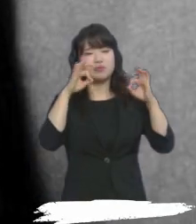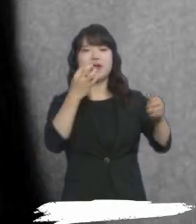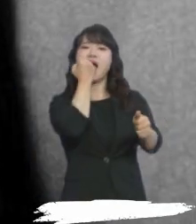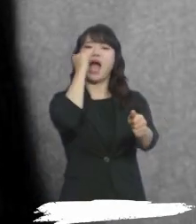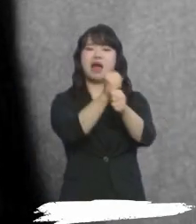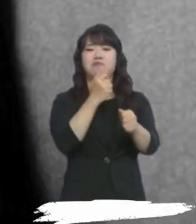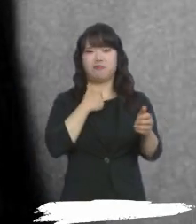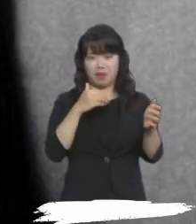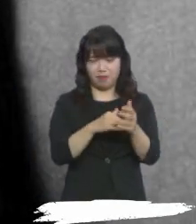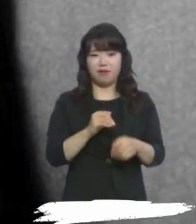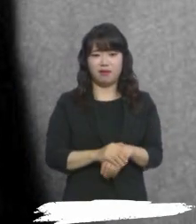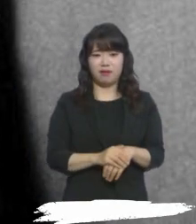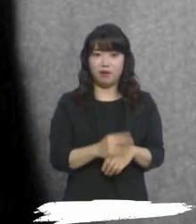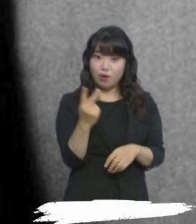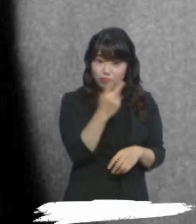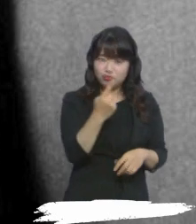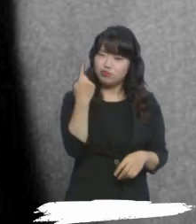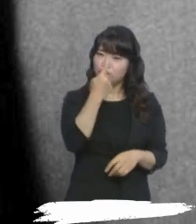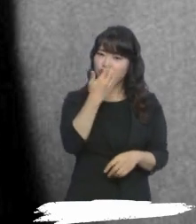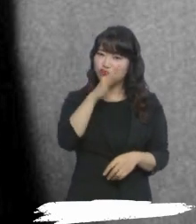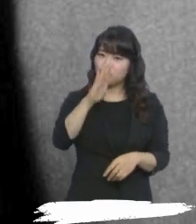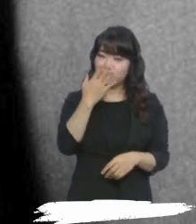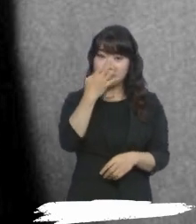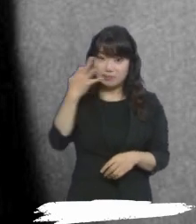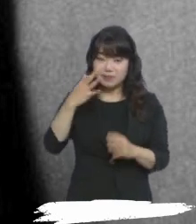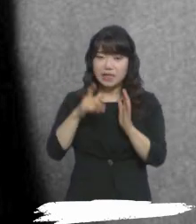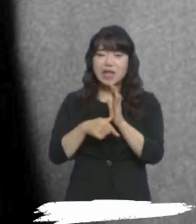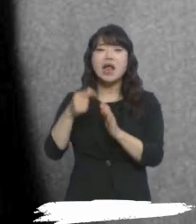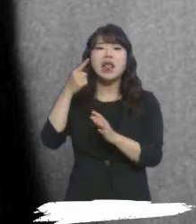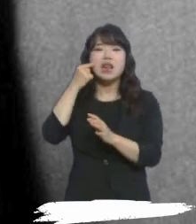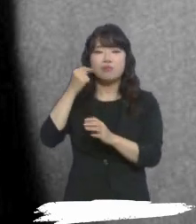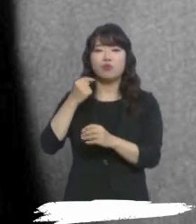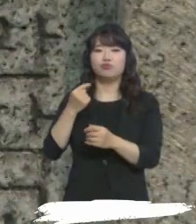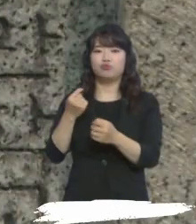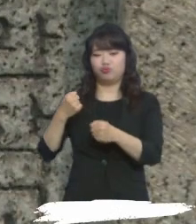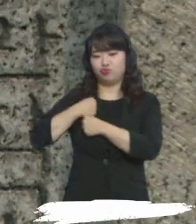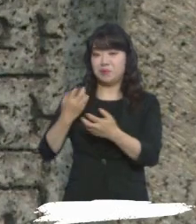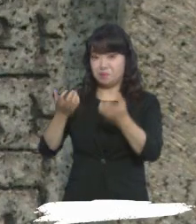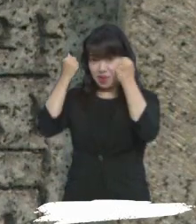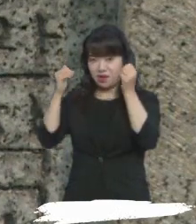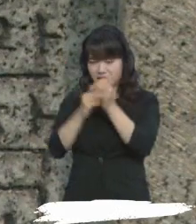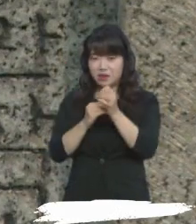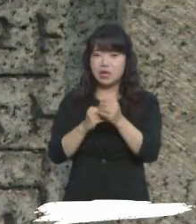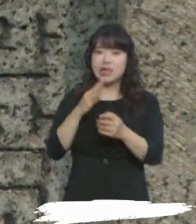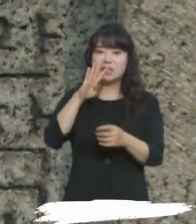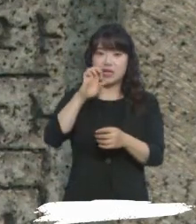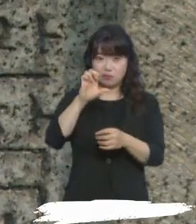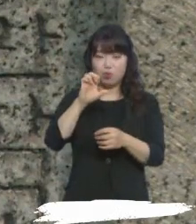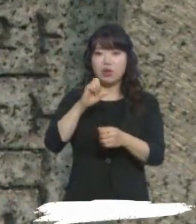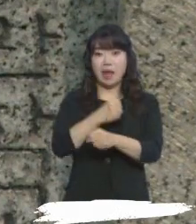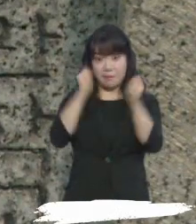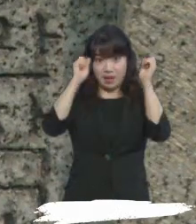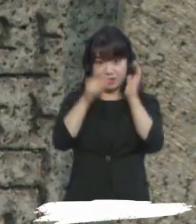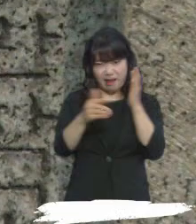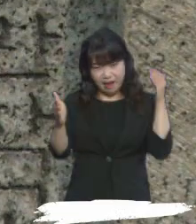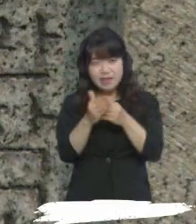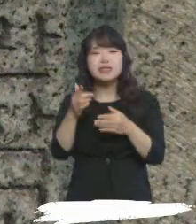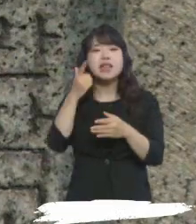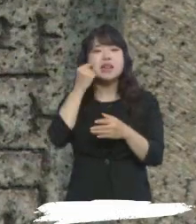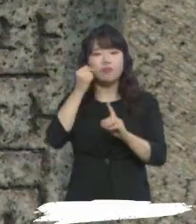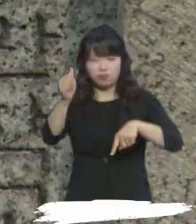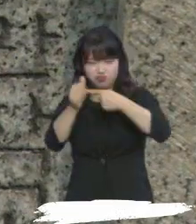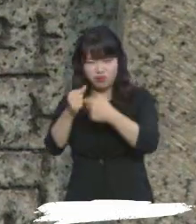신태영과 이응준은 모두 1914년 일본 육사를 졸업하고 45년 해방까지 일제의